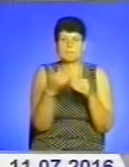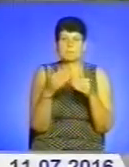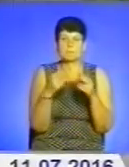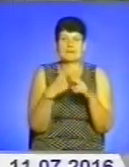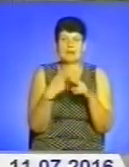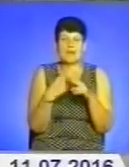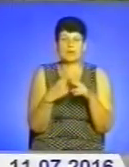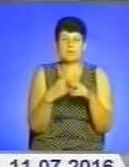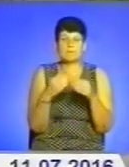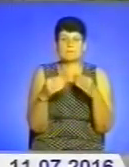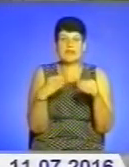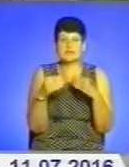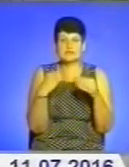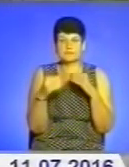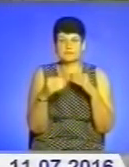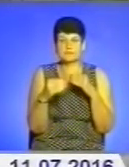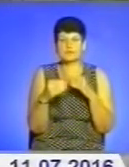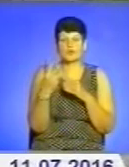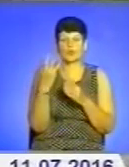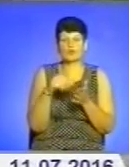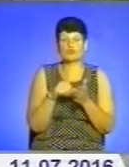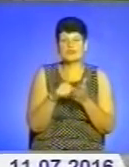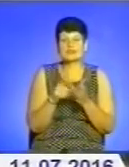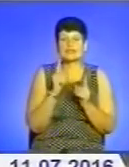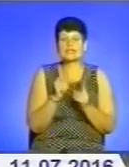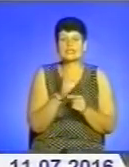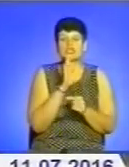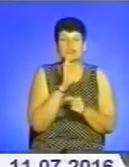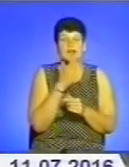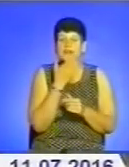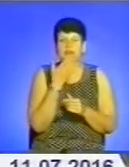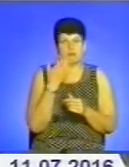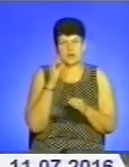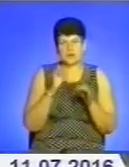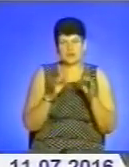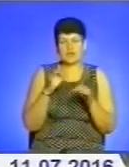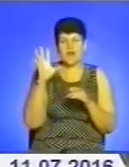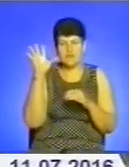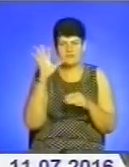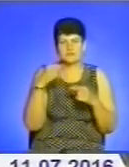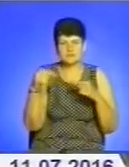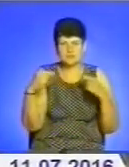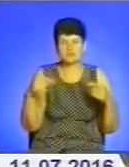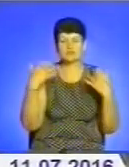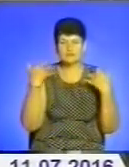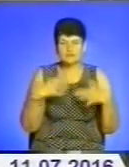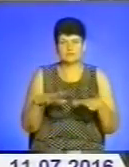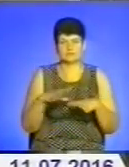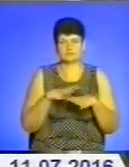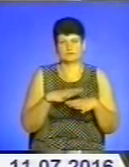металопластик. З трьох учасників зграї лише жінка не має судимості. Її спільники вже не раз потрапляли у поле зору